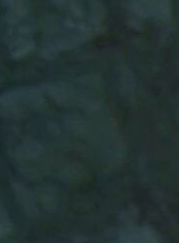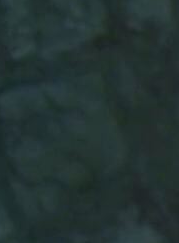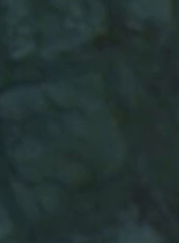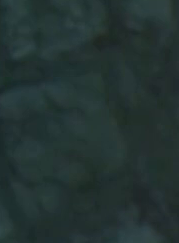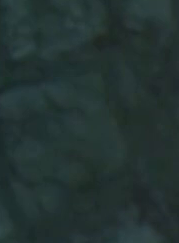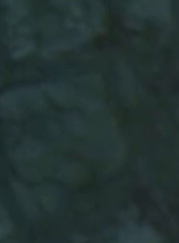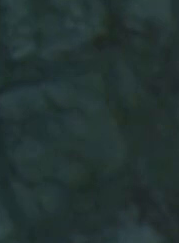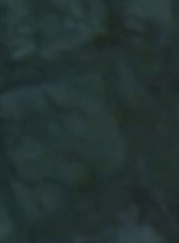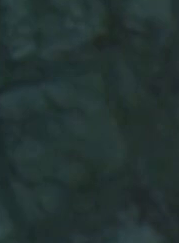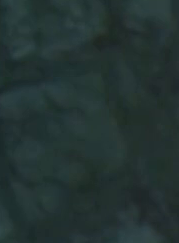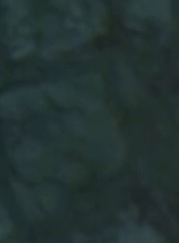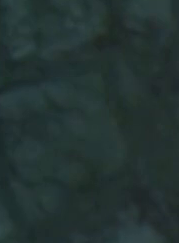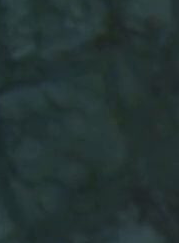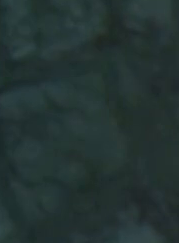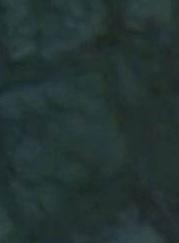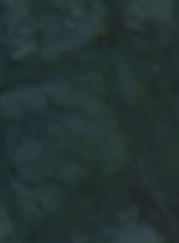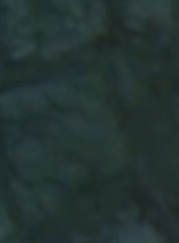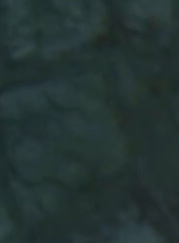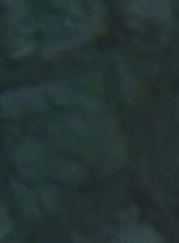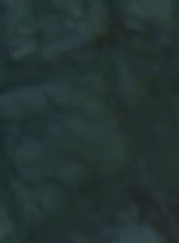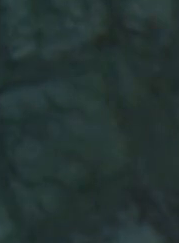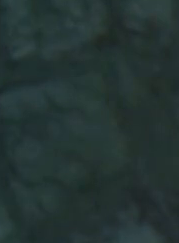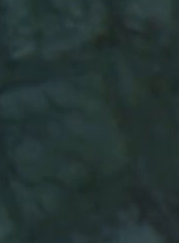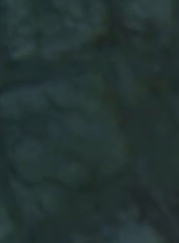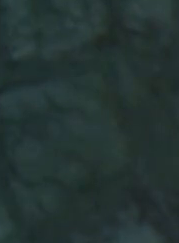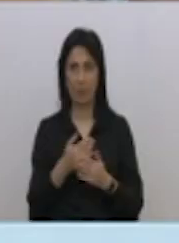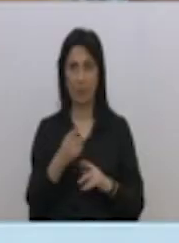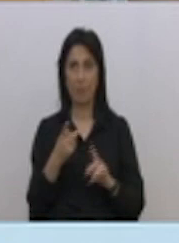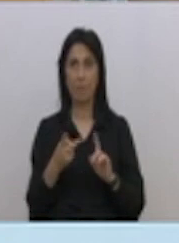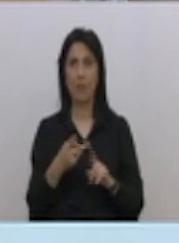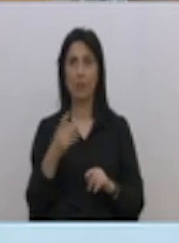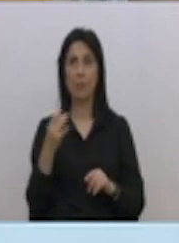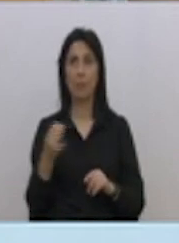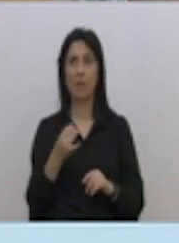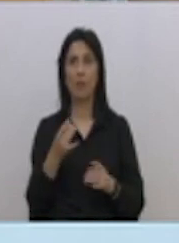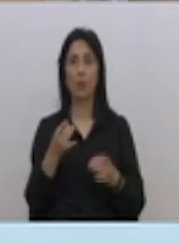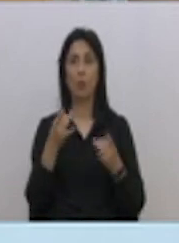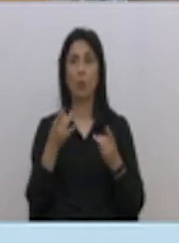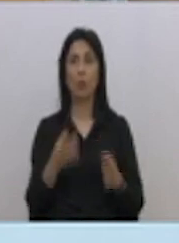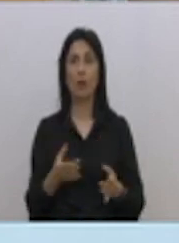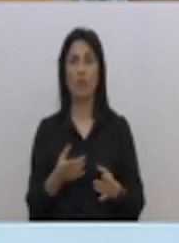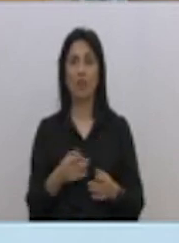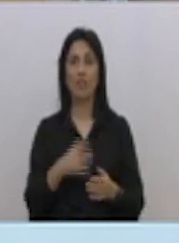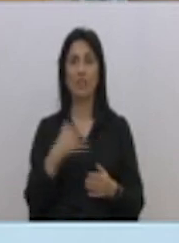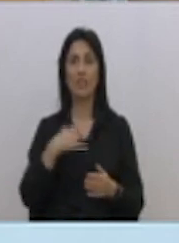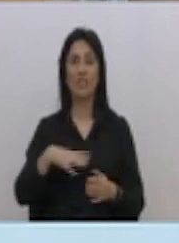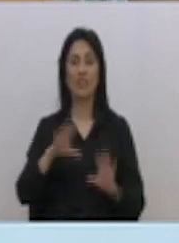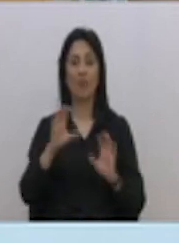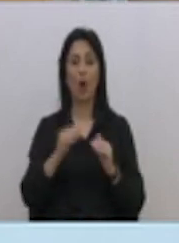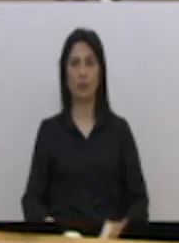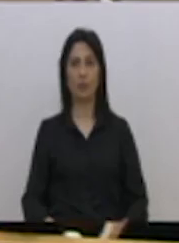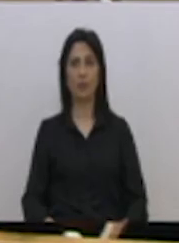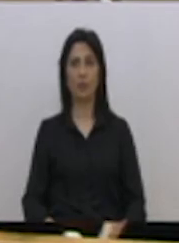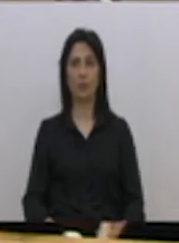dobis organizatorebi, amtrom de dauș cele biarian, ombudsmenii ați hadepsrom orieta sos de artizlis, sacartoloși adamieni